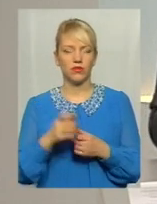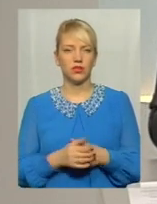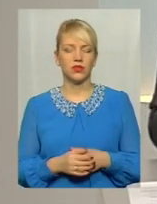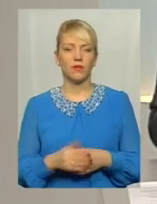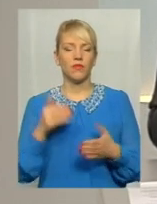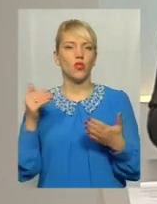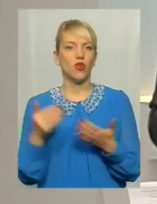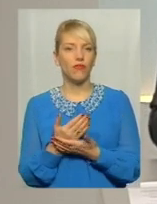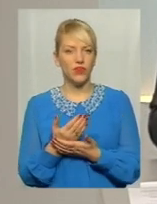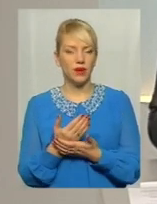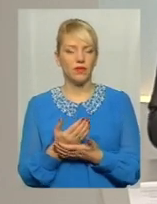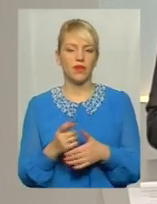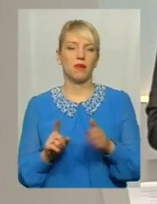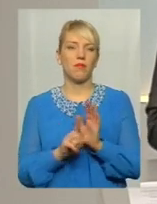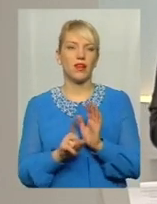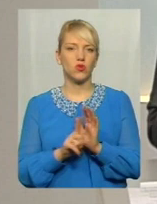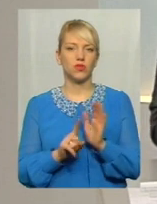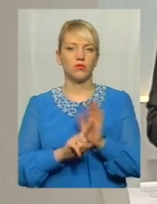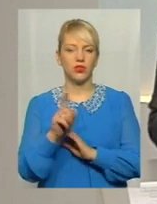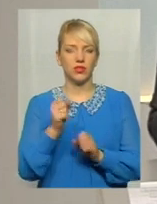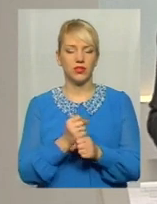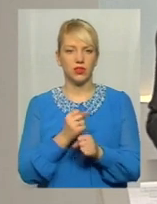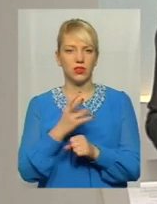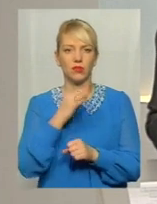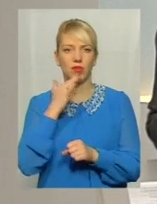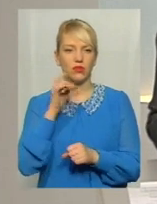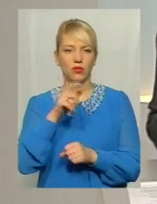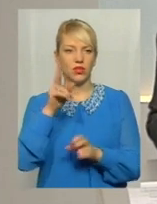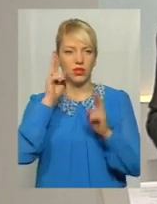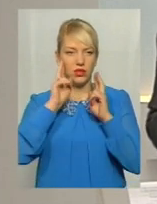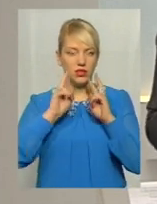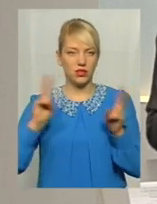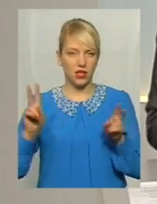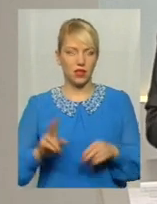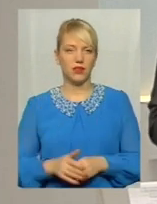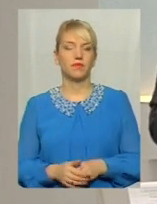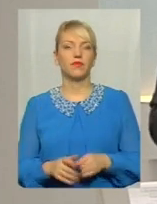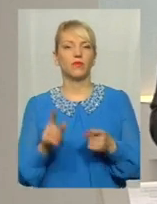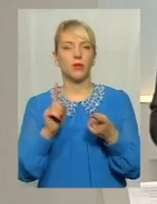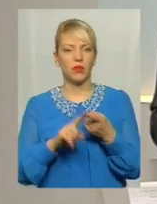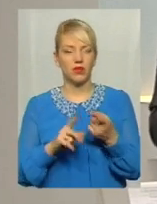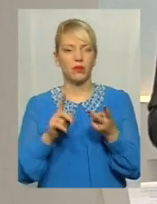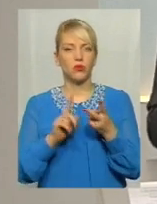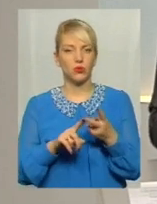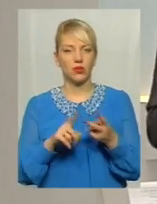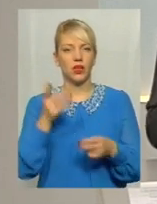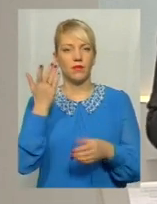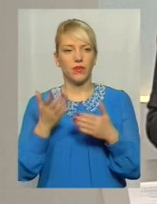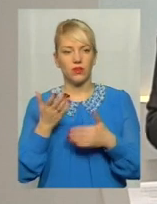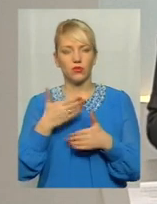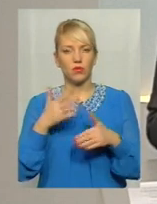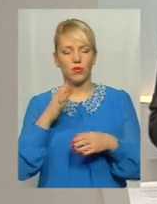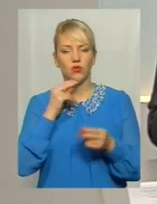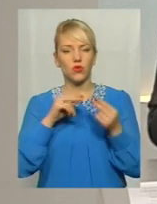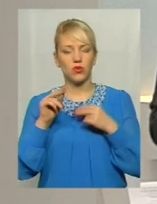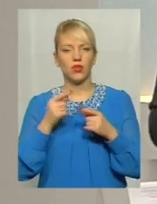Нові маршрути почали діяти, але дуже багато людей про це не знало. Це по-перше. По-друге, ми тут, якщо ми будемо